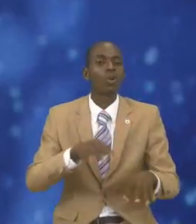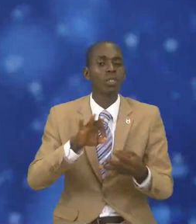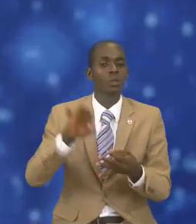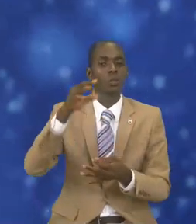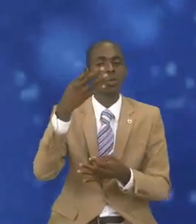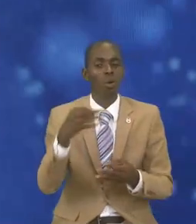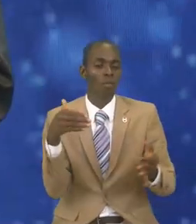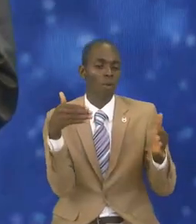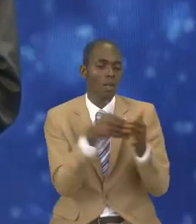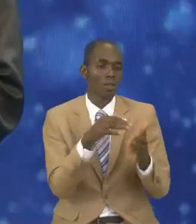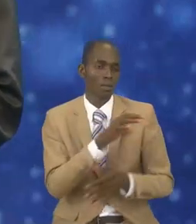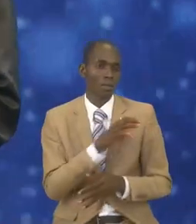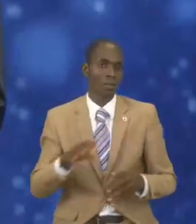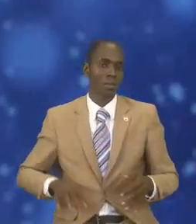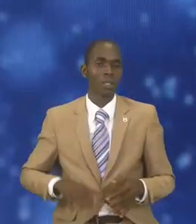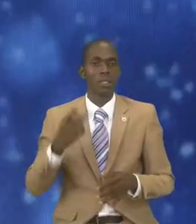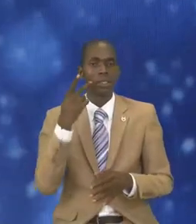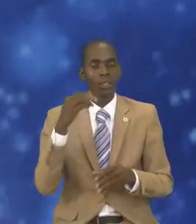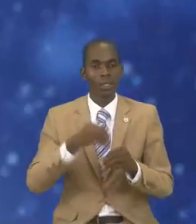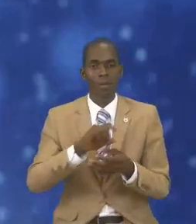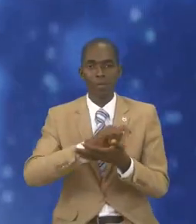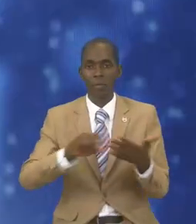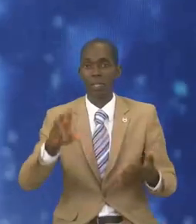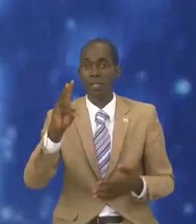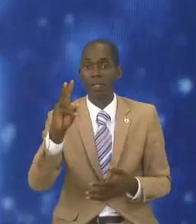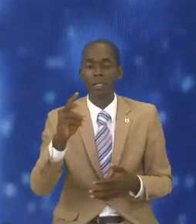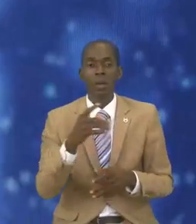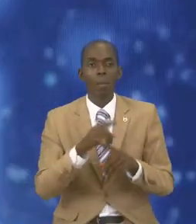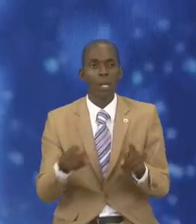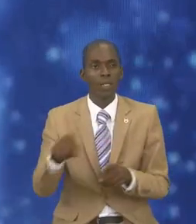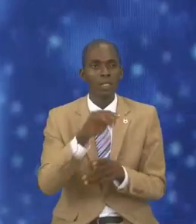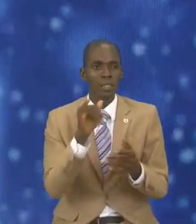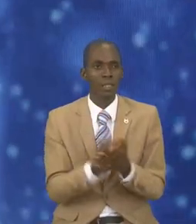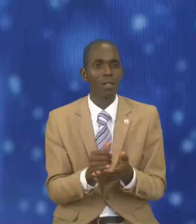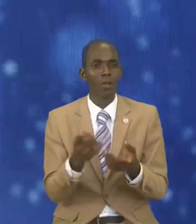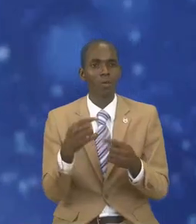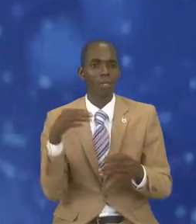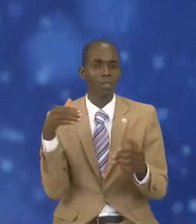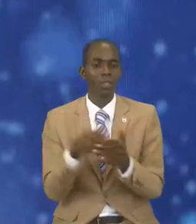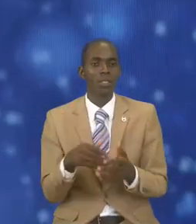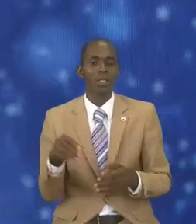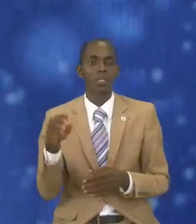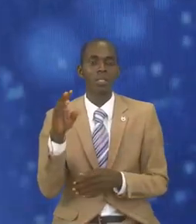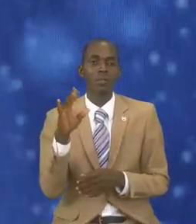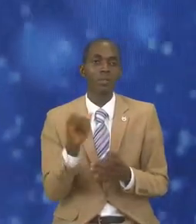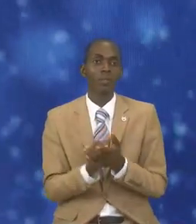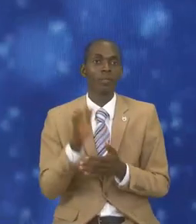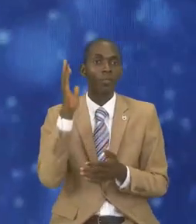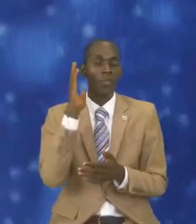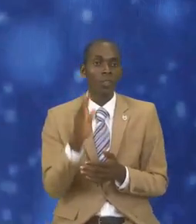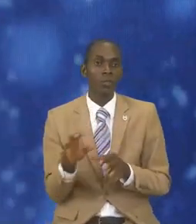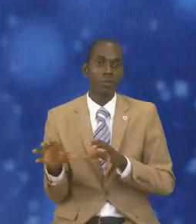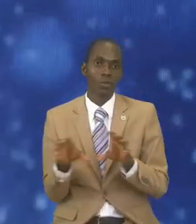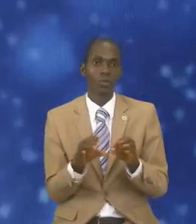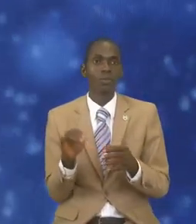l'Antéchrist. Verset 16. Verset 16. Celui qui marchera contre lui fera ce qu'il